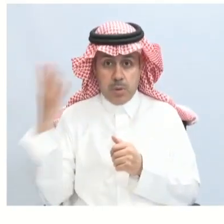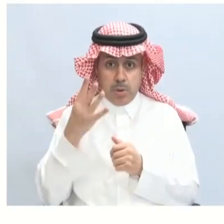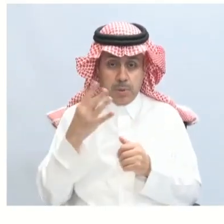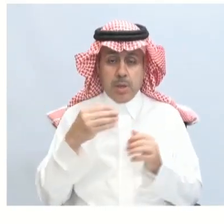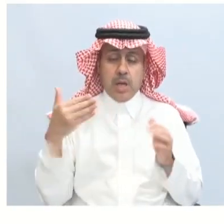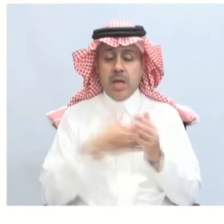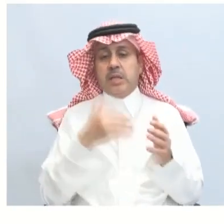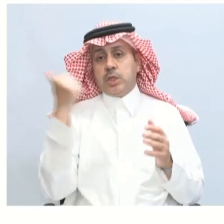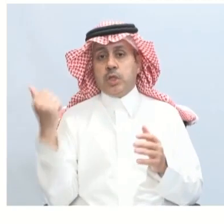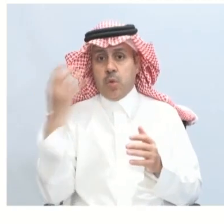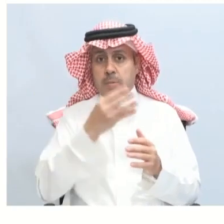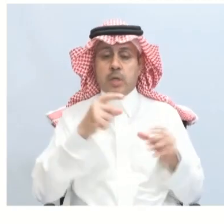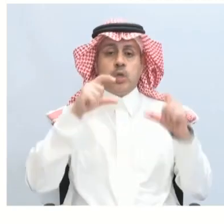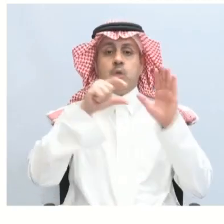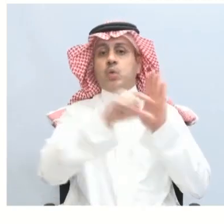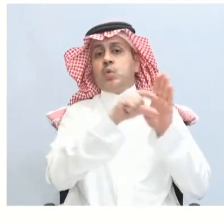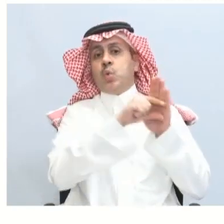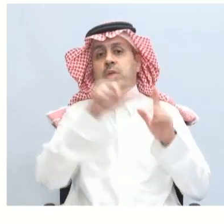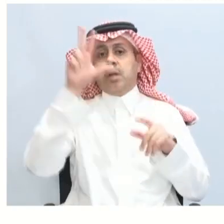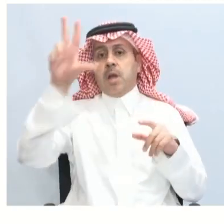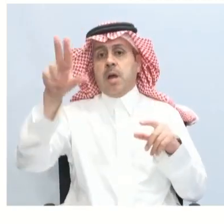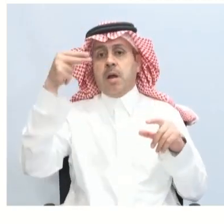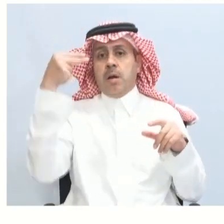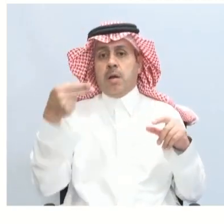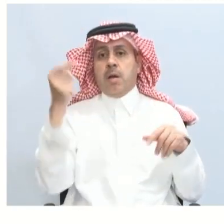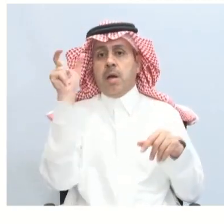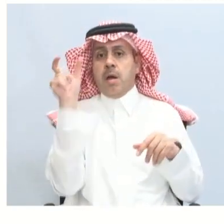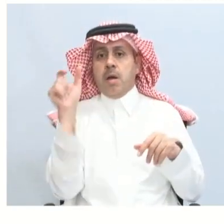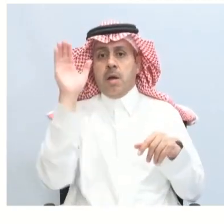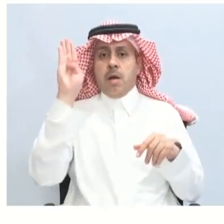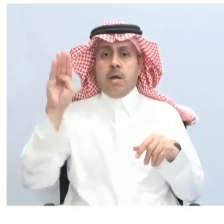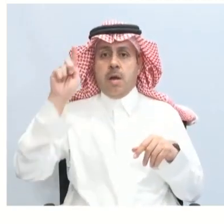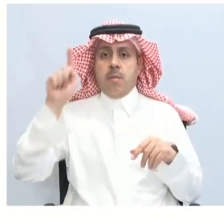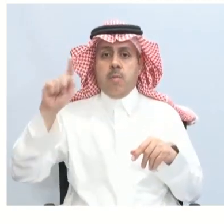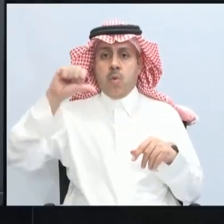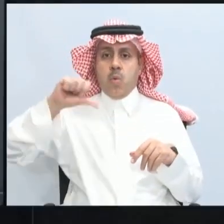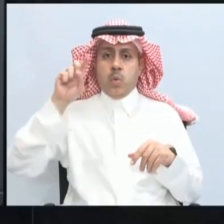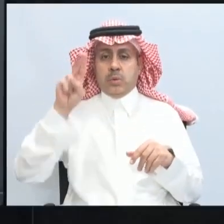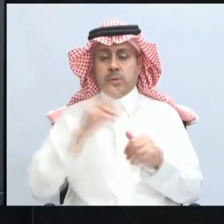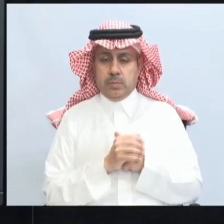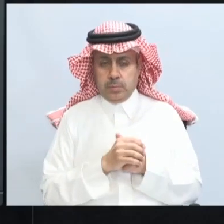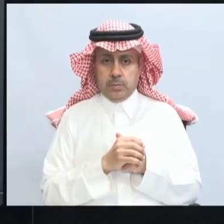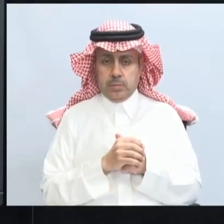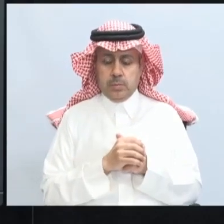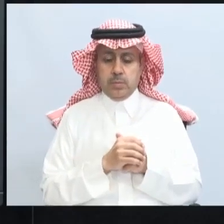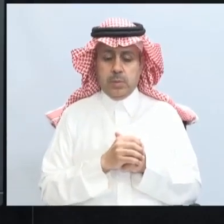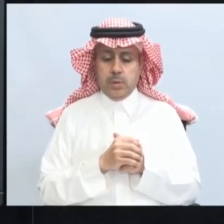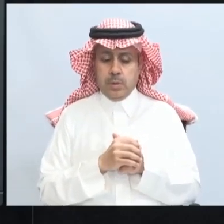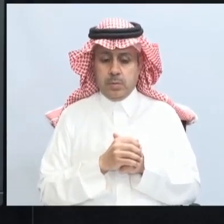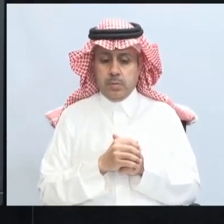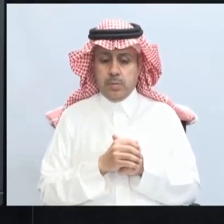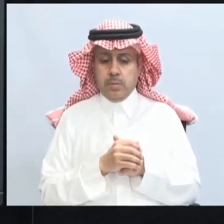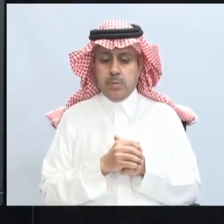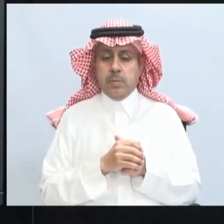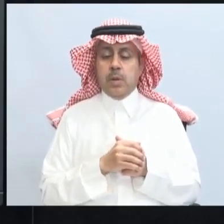السادس من سوره العنكبوت قبل الانطلاق في الدرس دائما نكرر ونقول